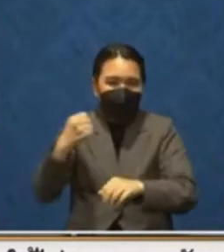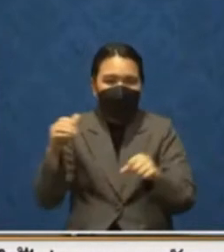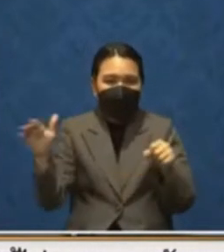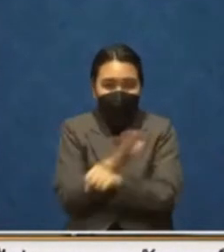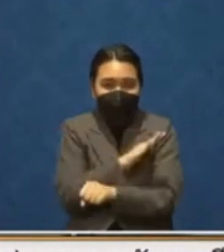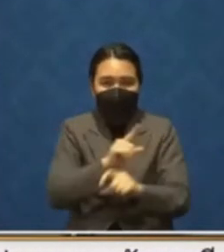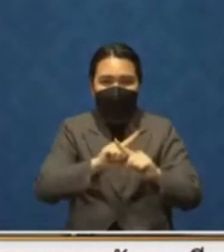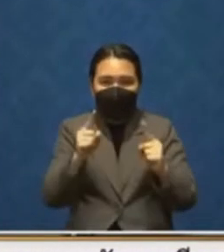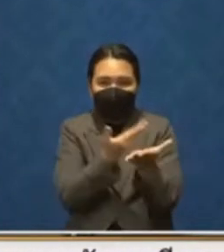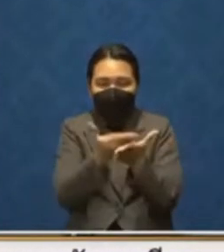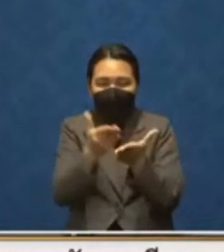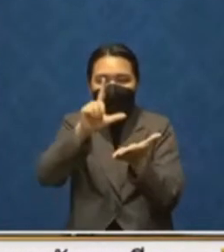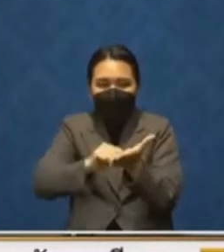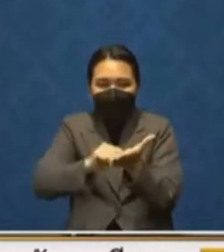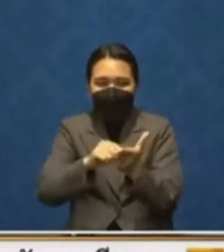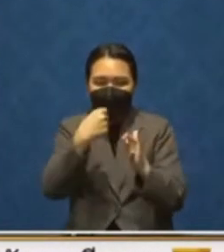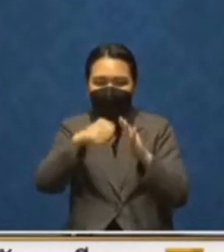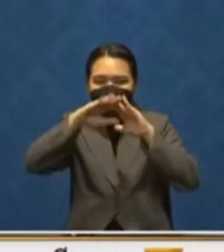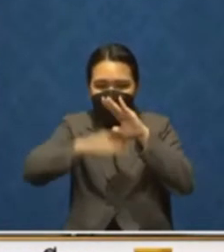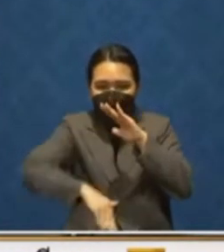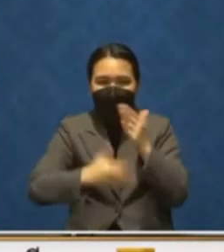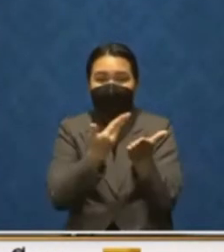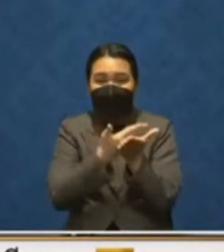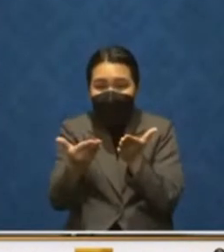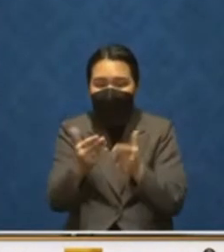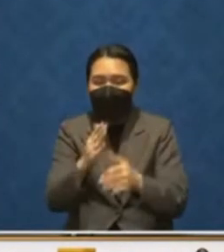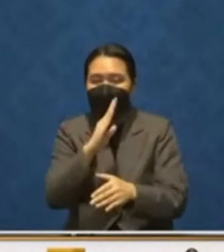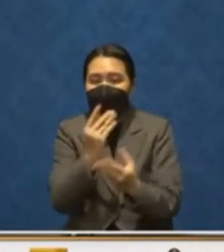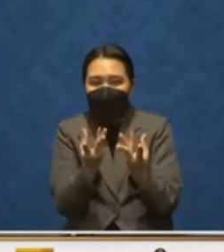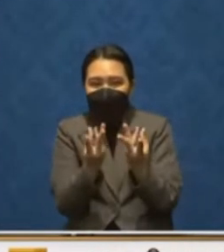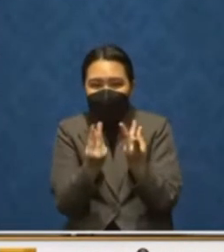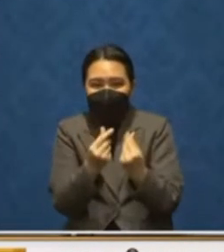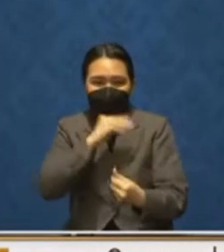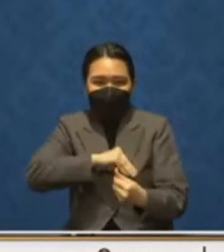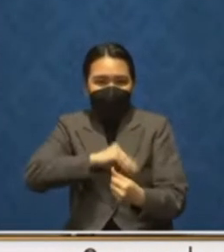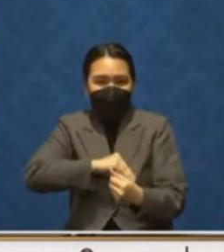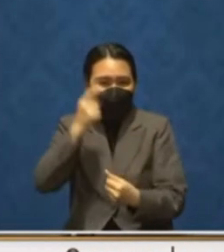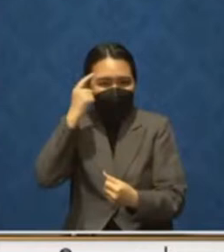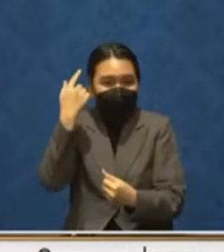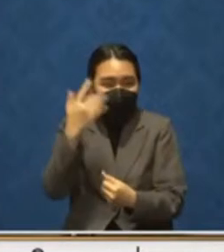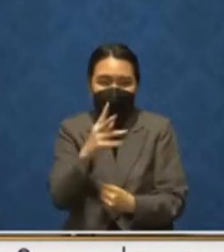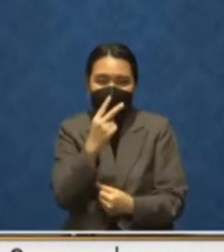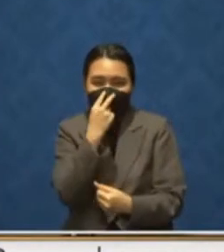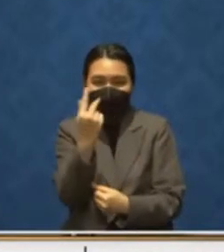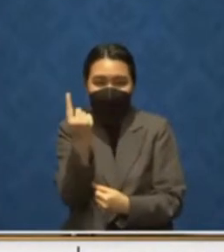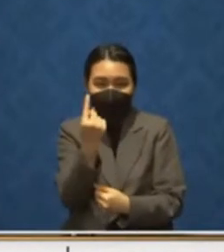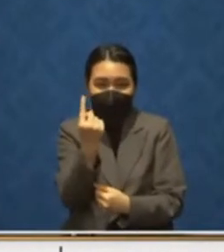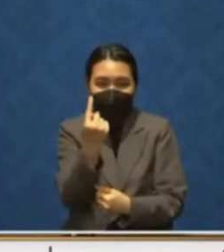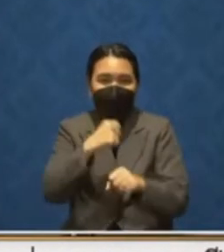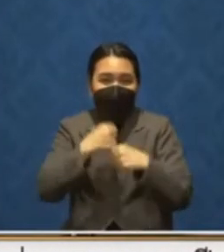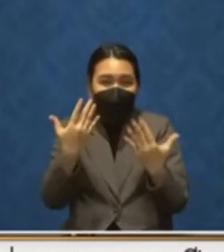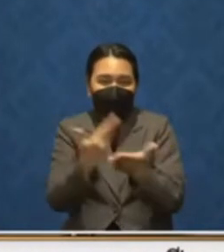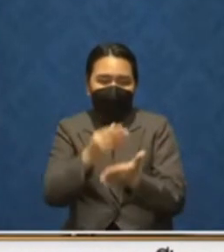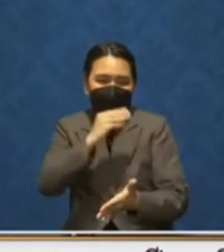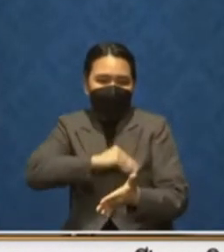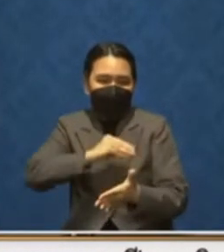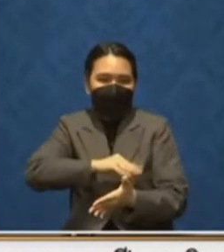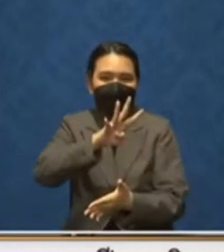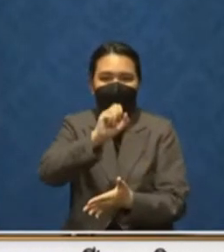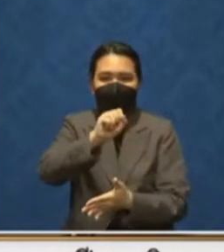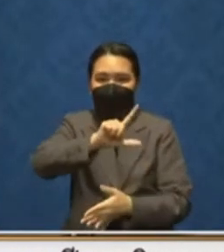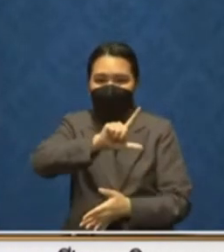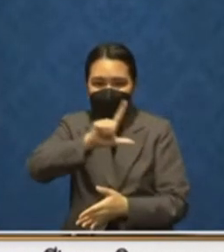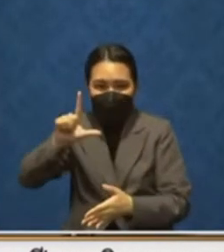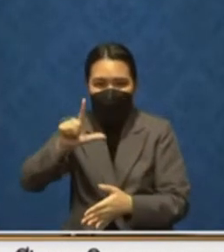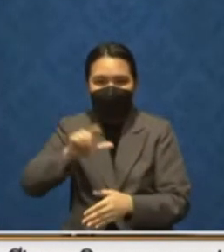ราคาถูกต่ำกว่า 10บาทค่าชุดเป็นตัวเลขกำไรออกมาเนี่ยกรณีอย่างเดียวฟันไป 4แสนกว่าล้านบาท